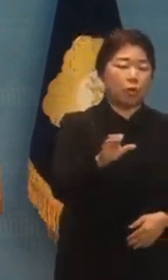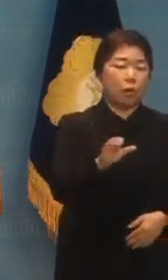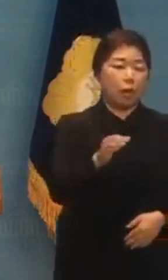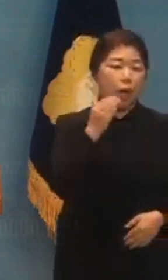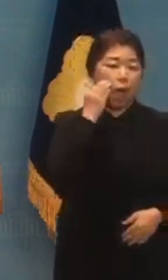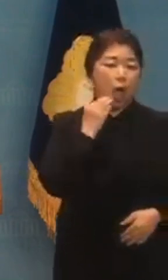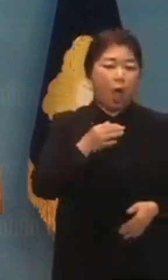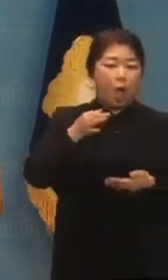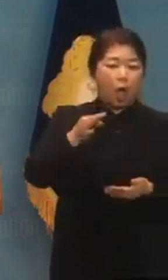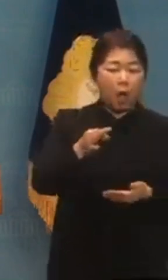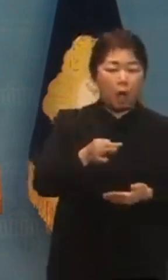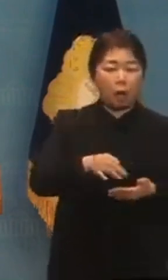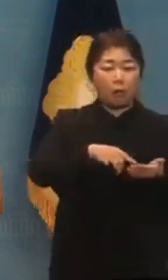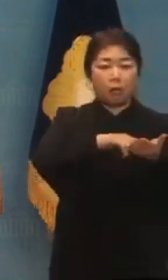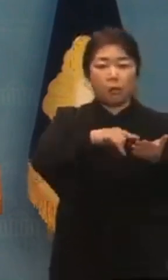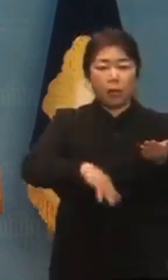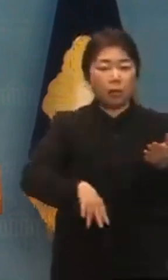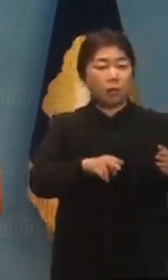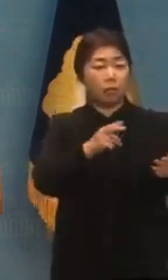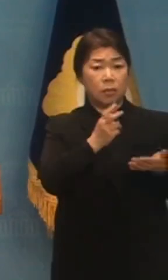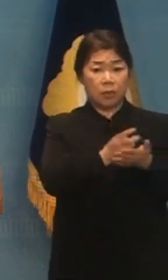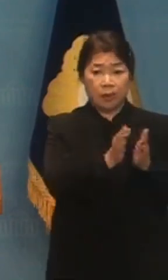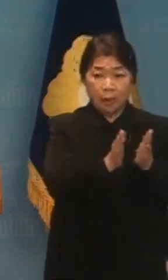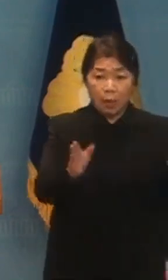금융투자소득세 폐지를 추진하겠다고 했습니다.